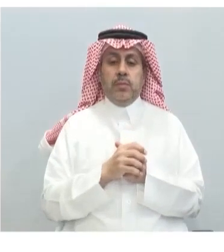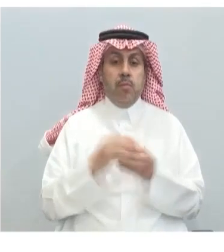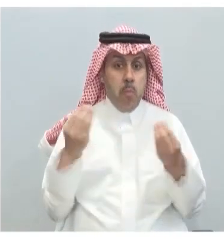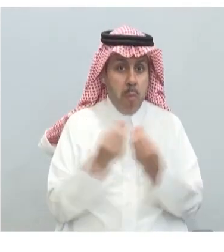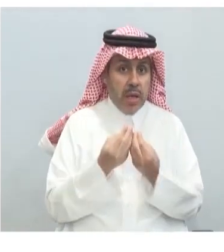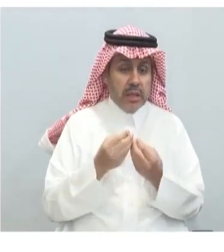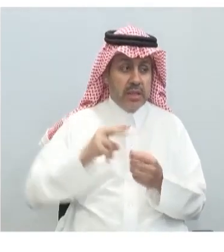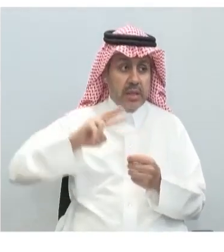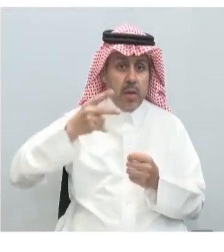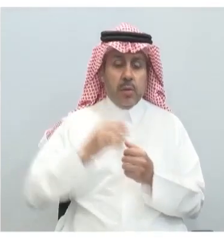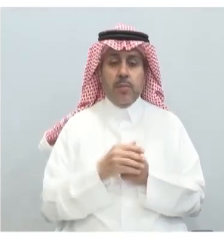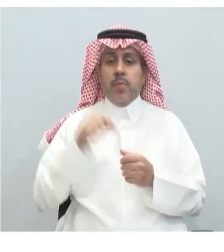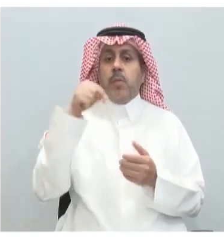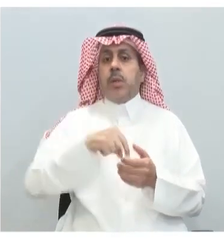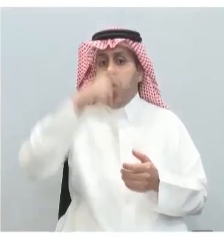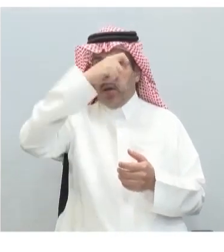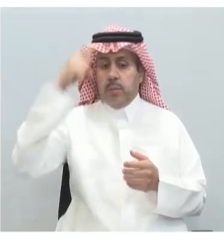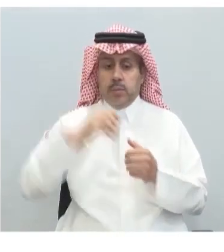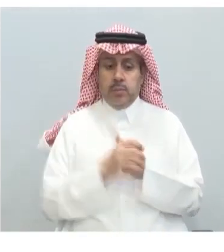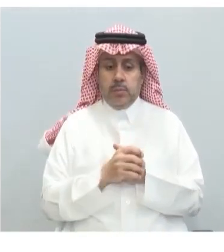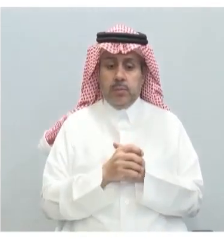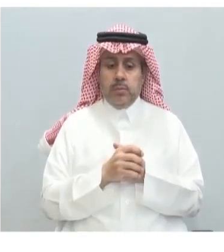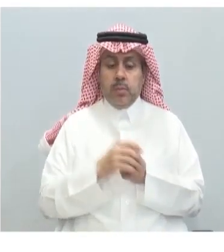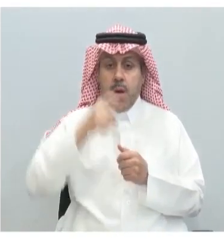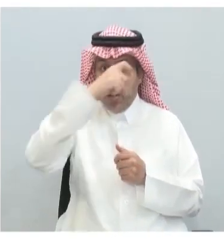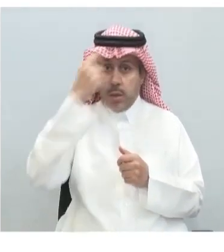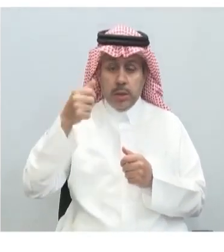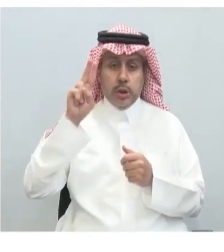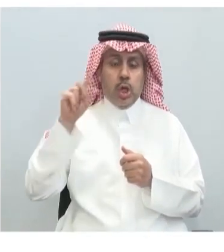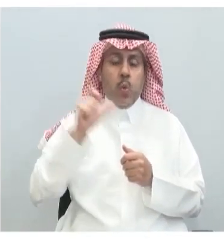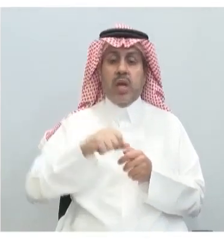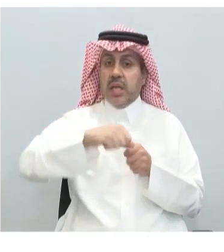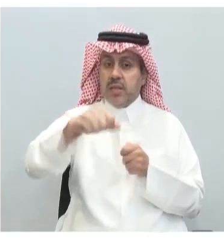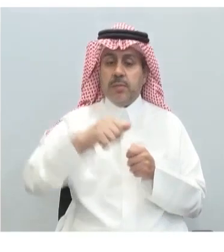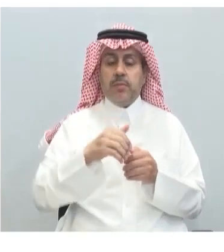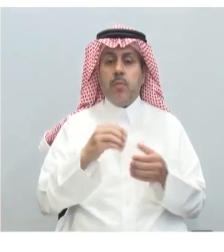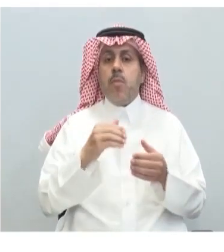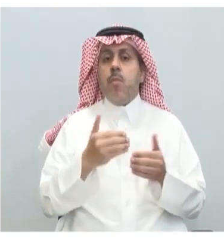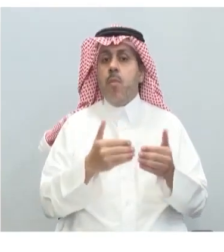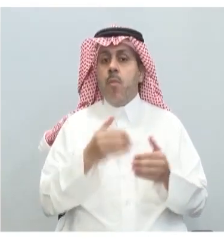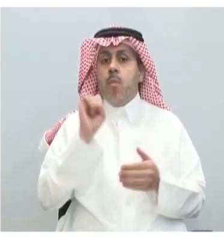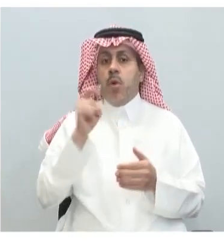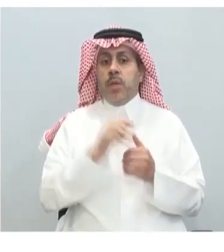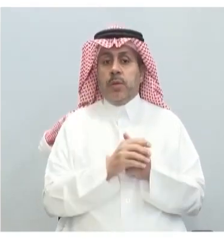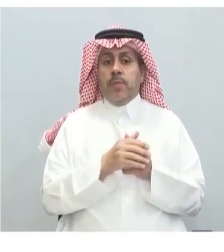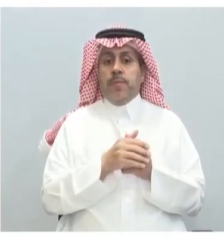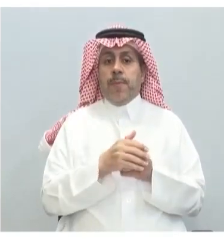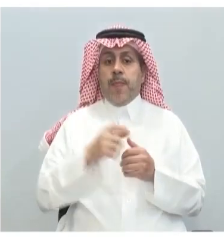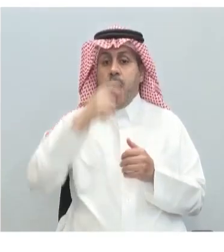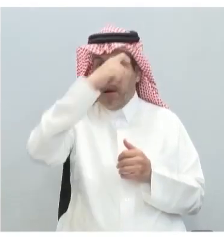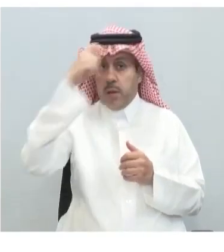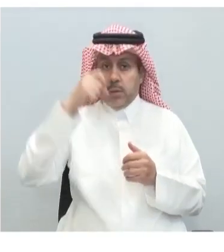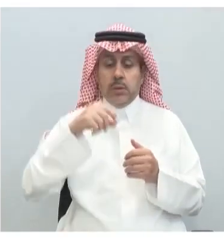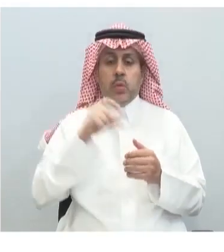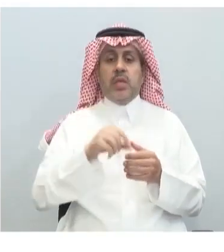تغيرات المحتوى الحراري لها بالنسبه لحراره التكوين القياسيه للمركبات تحدد مقارنه بحراره التكوين لعناصرها